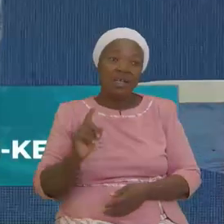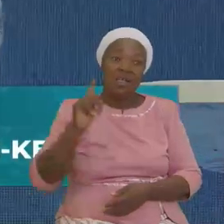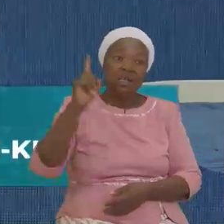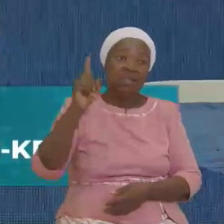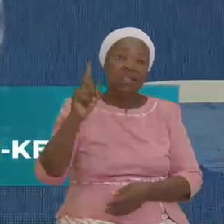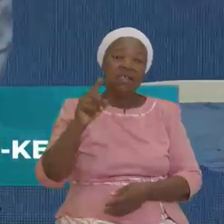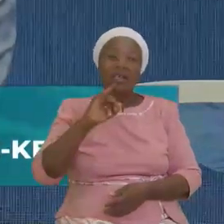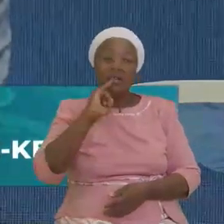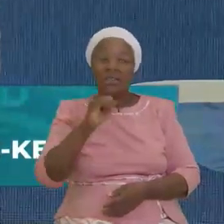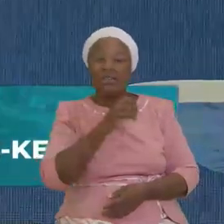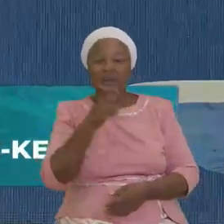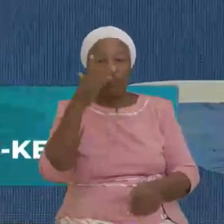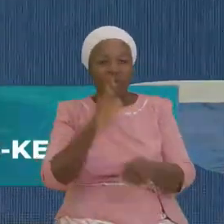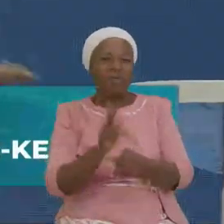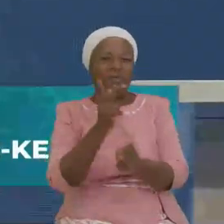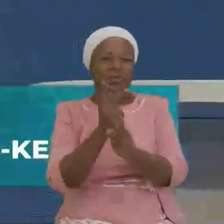donnée.